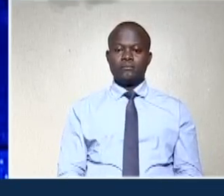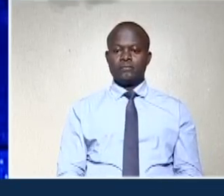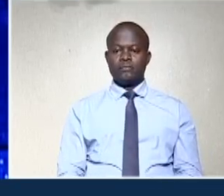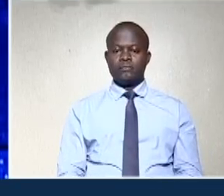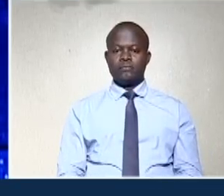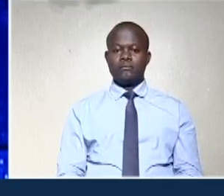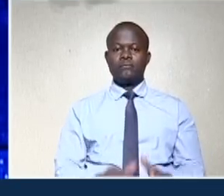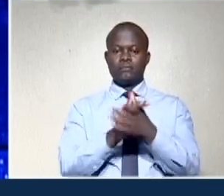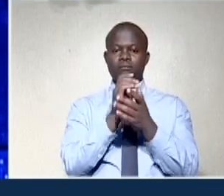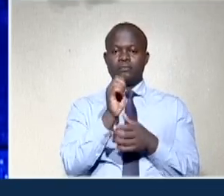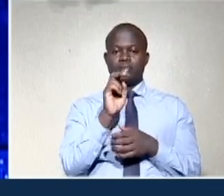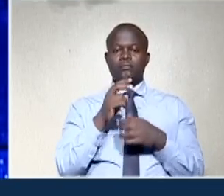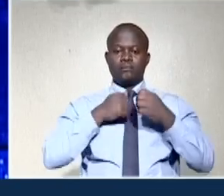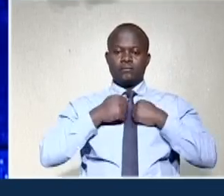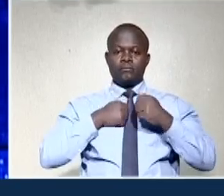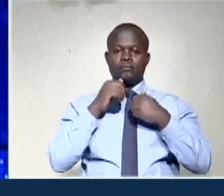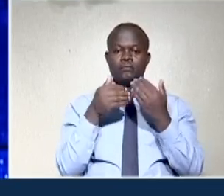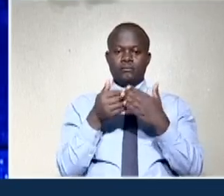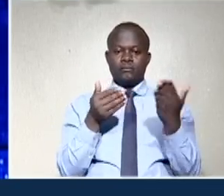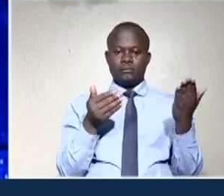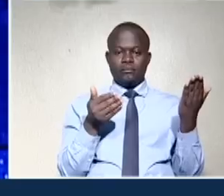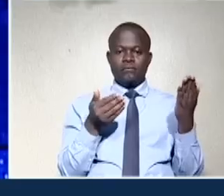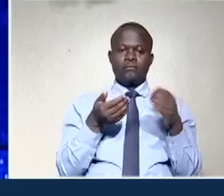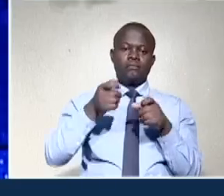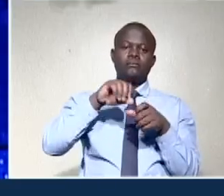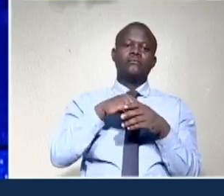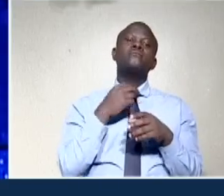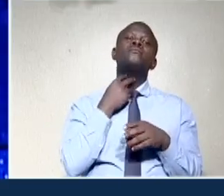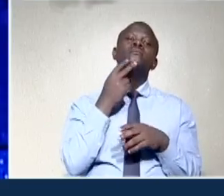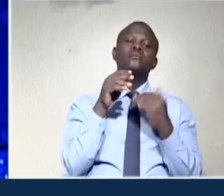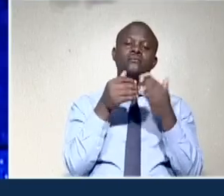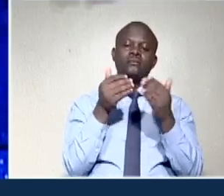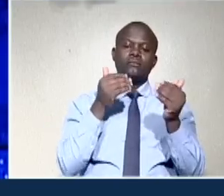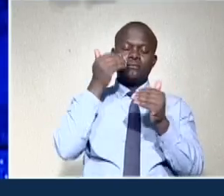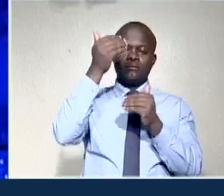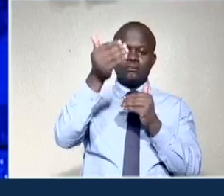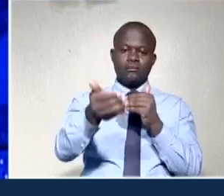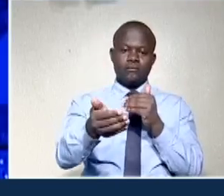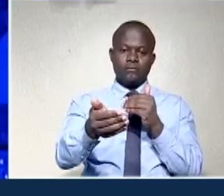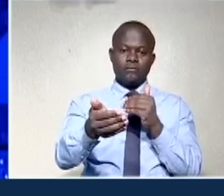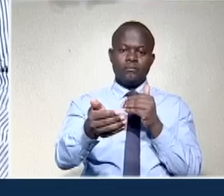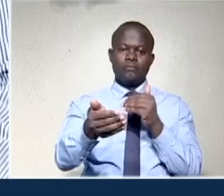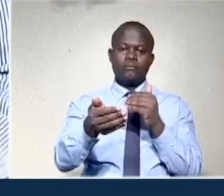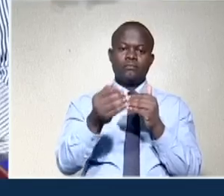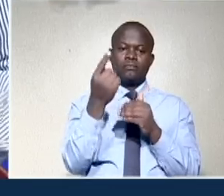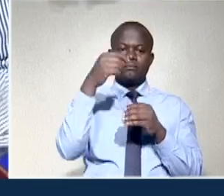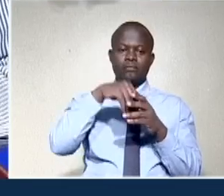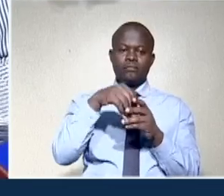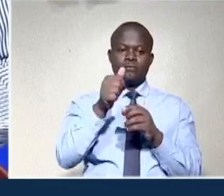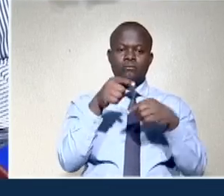Wiriwe televiziyo y'u Rwanda. Wakongera ijwi tukumvikana, hanyuma nawe ngira ngo uri umwe muri aba